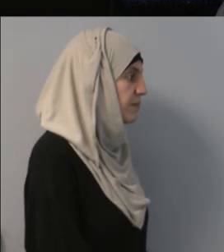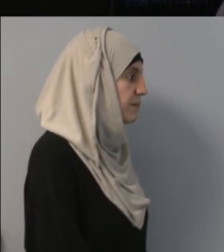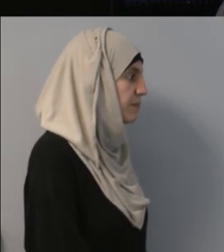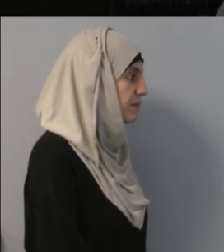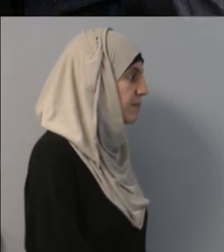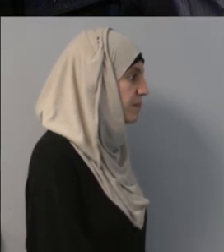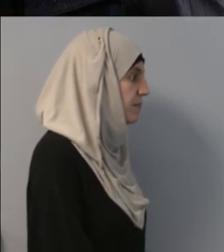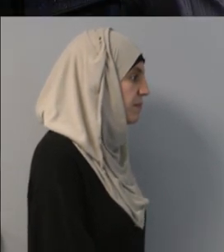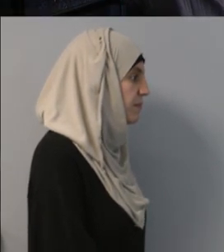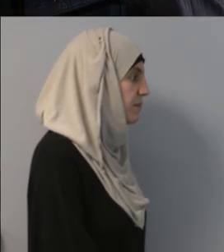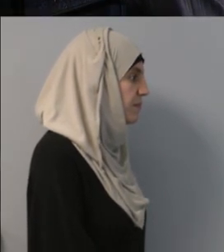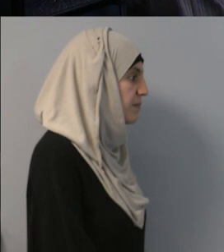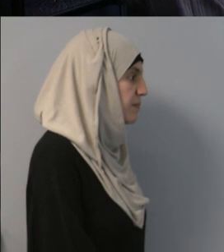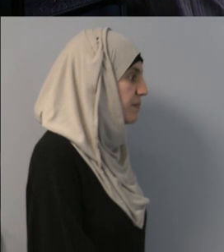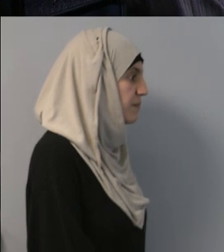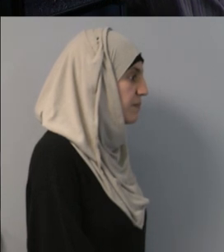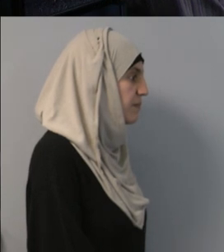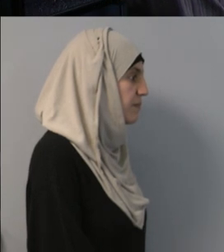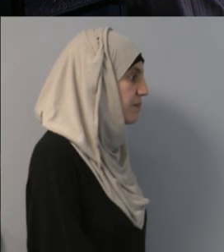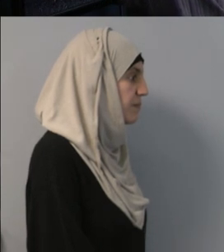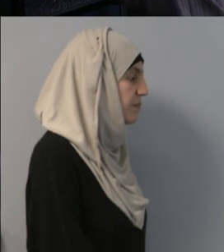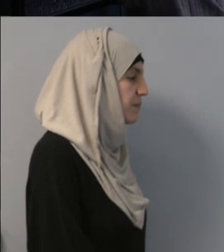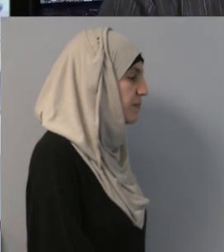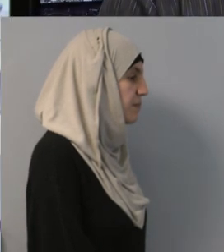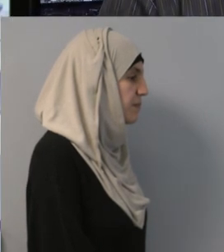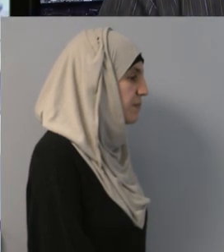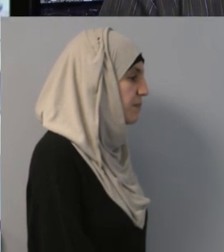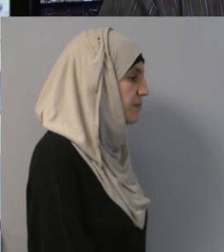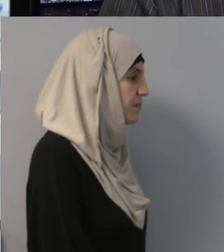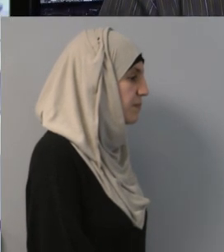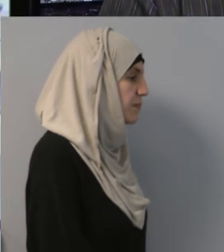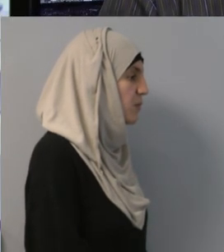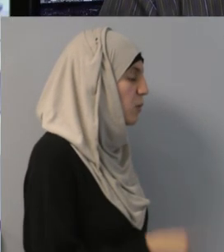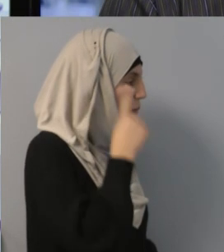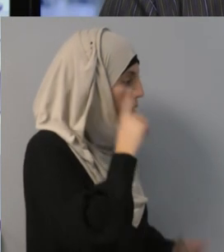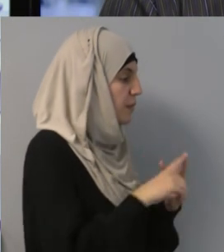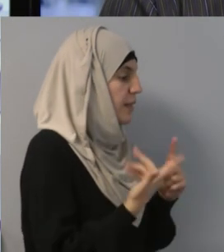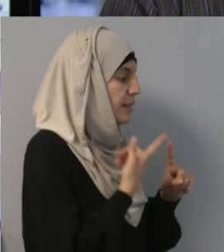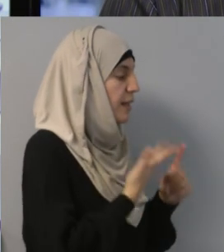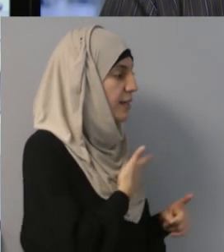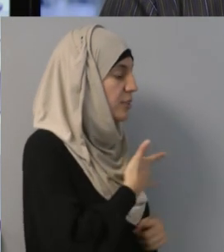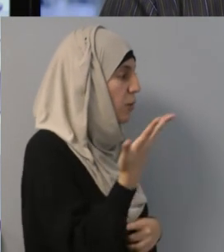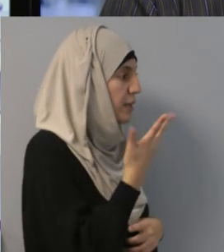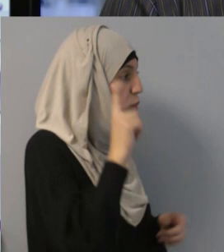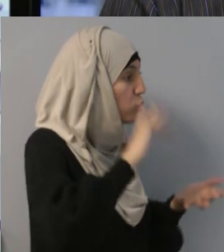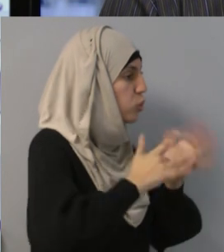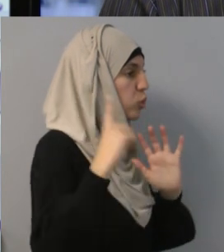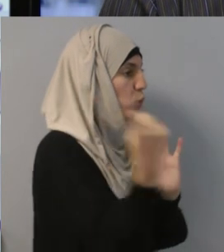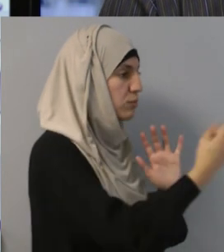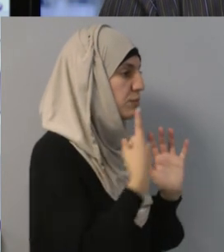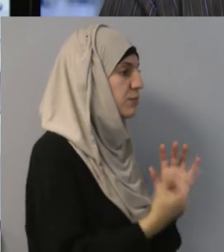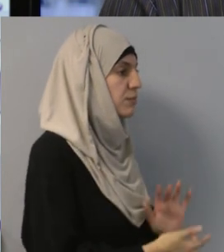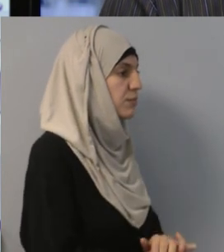l'association et avoir des cours. Des cours pour apprendre à signer, ça s'adresse vraiment à tout le monde ? Ça s'adresse vraiment à tout le monde. Pour le moment, on a pris le parti